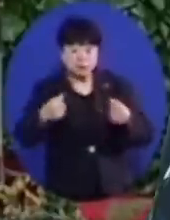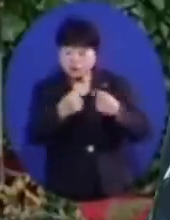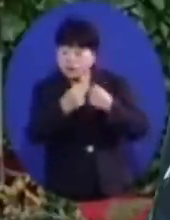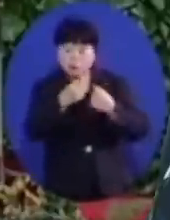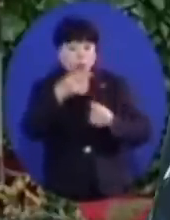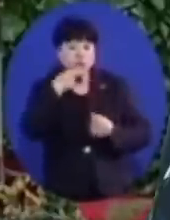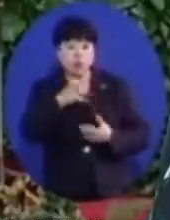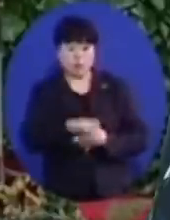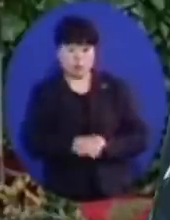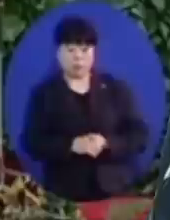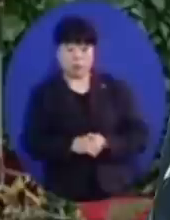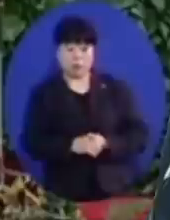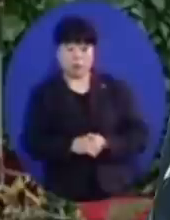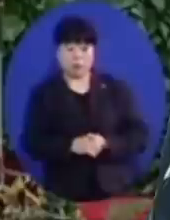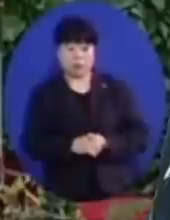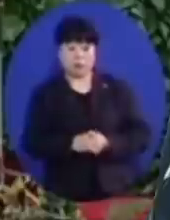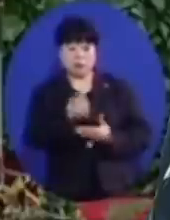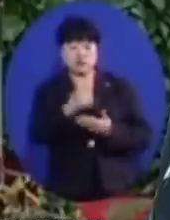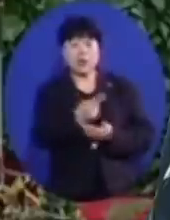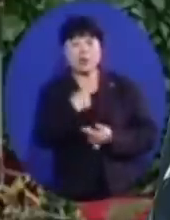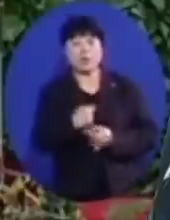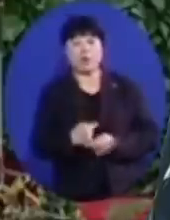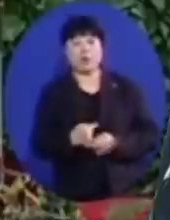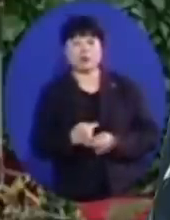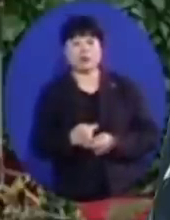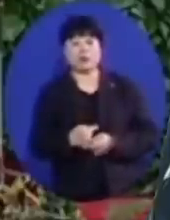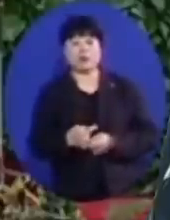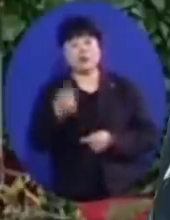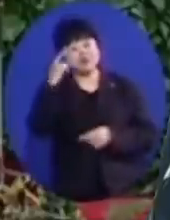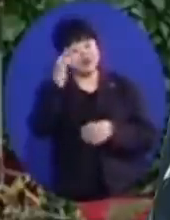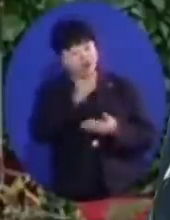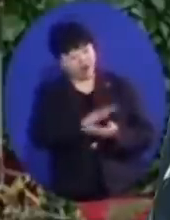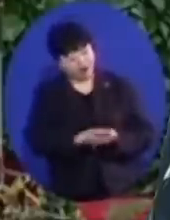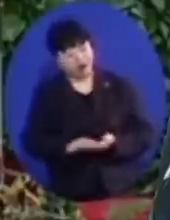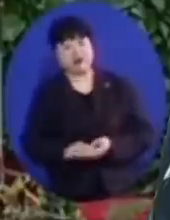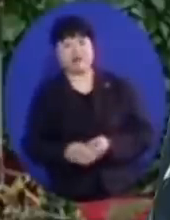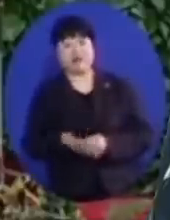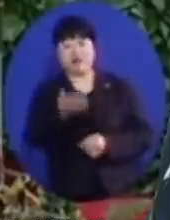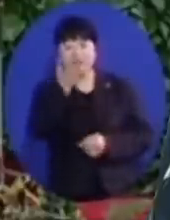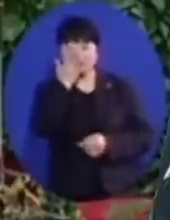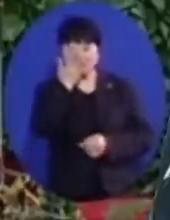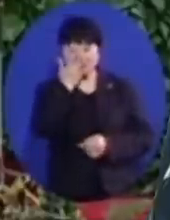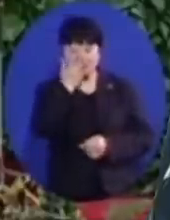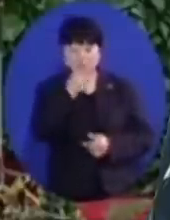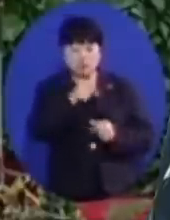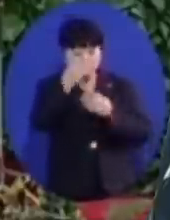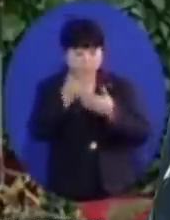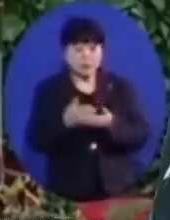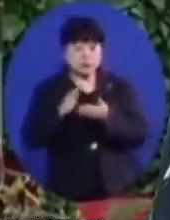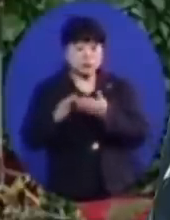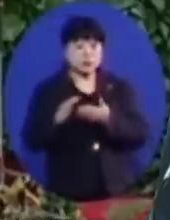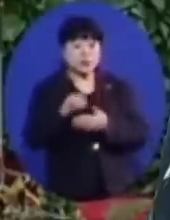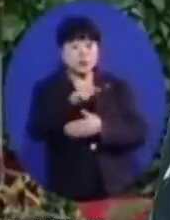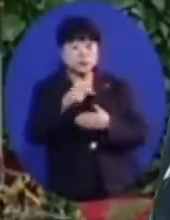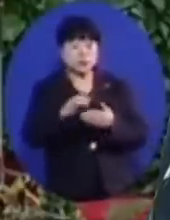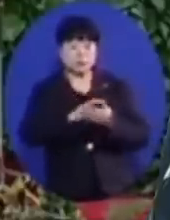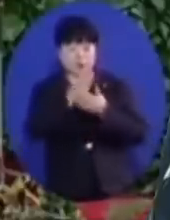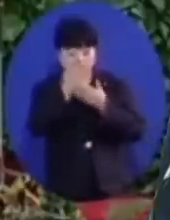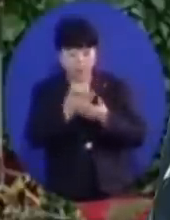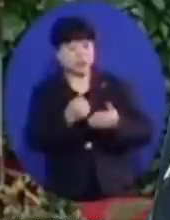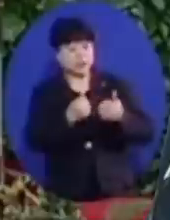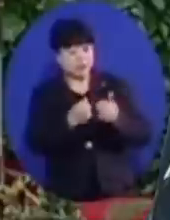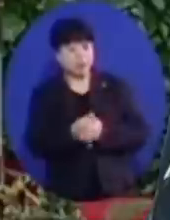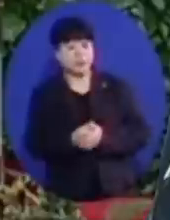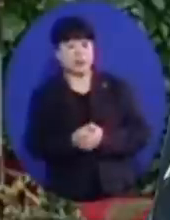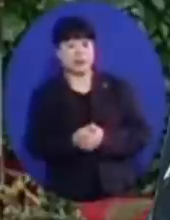싸움이 없습니다 주의하시려고 죄를 지어도 편안합니다 그러나 구원을 받았기 때문에 속사람이 변화되었기 때문에